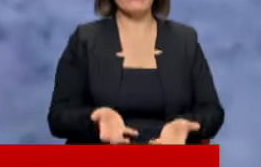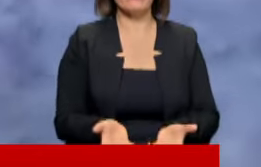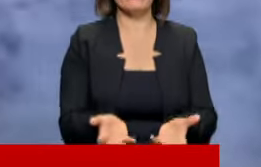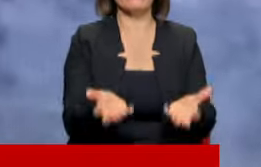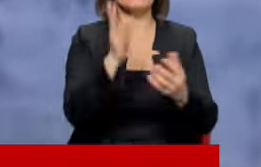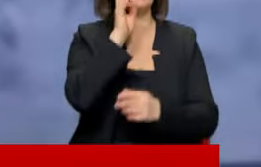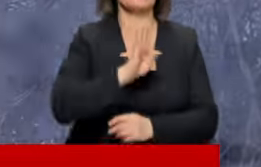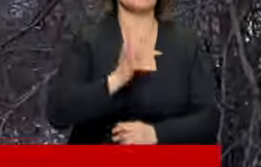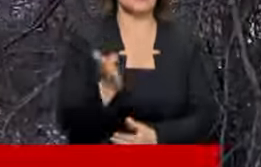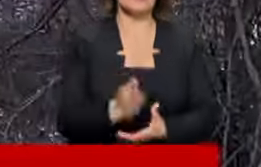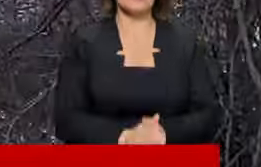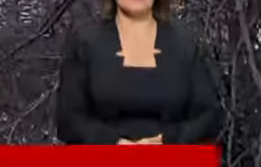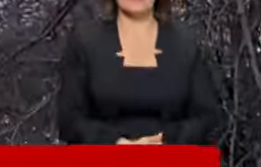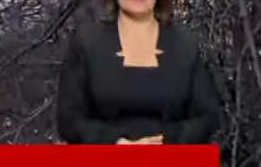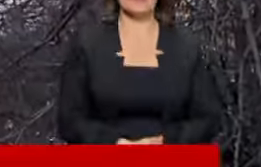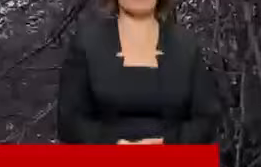kara karşı tetikteler.